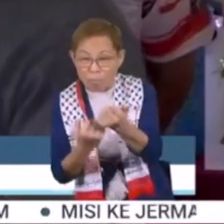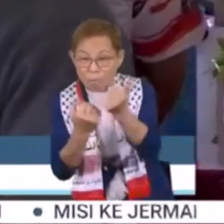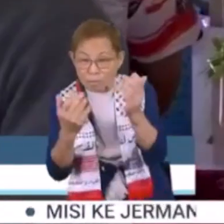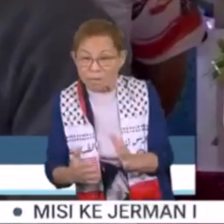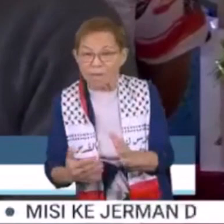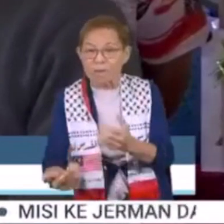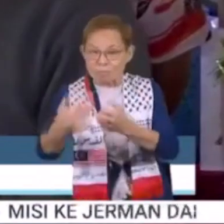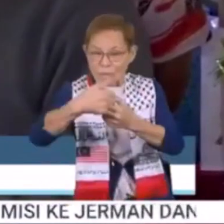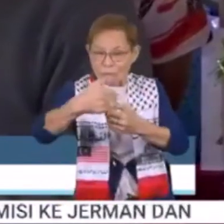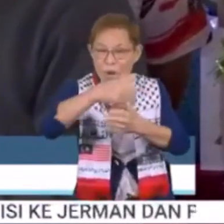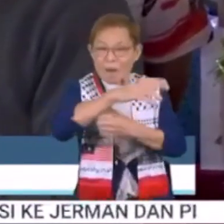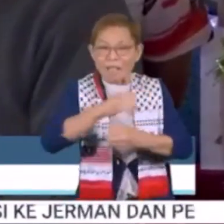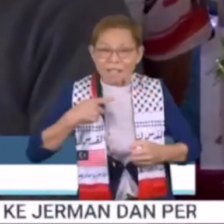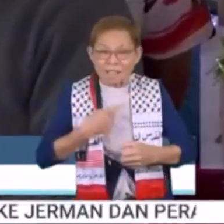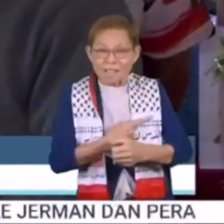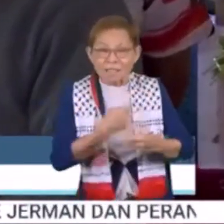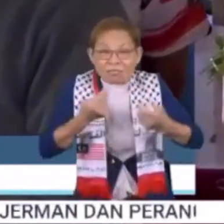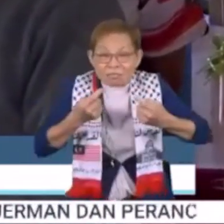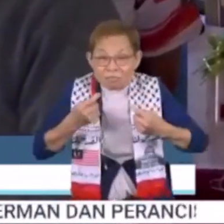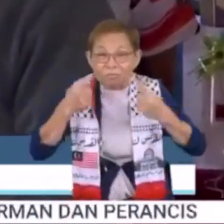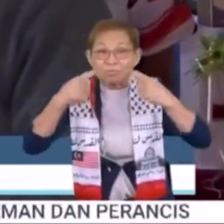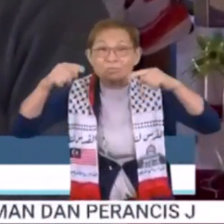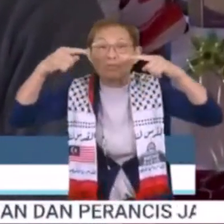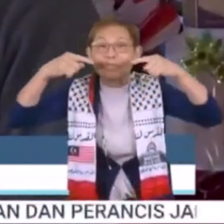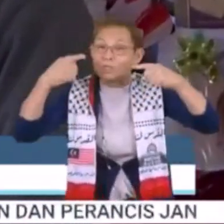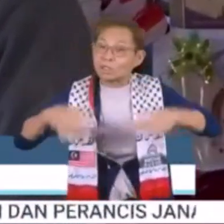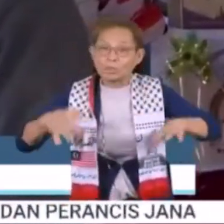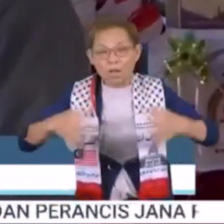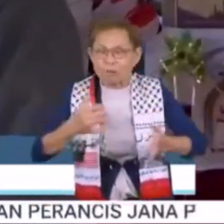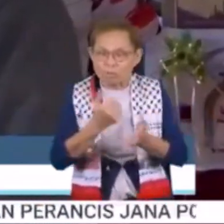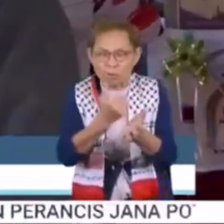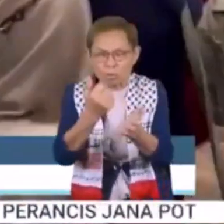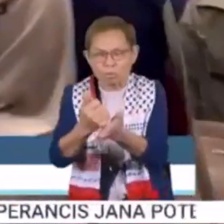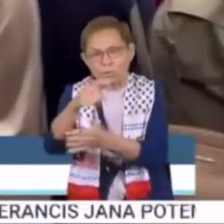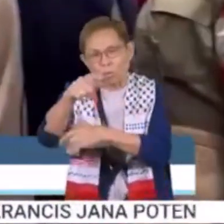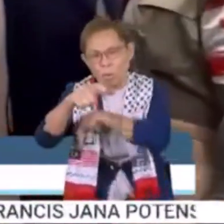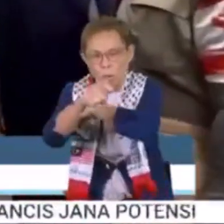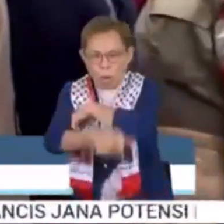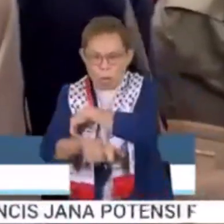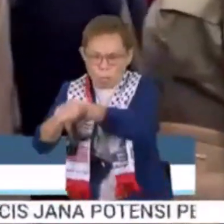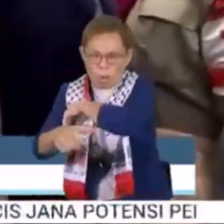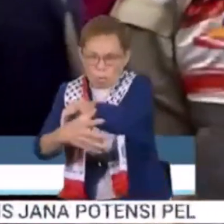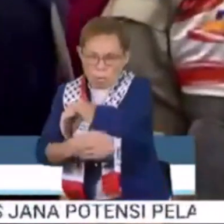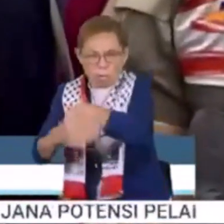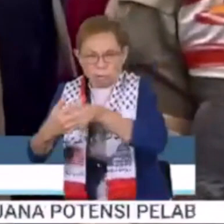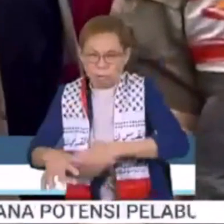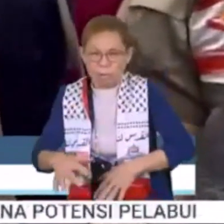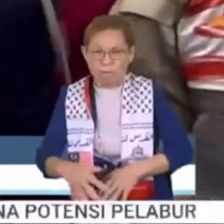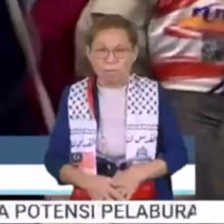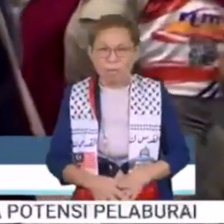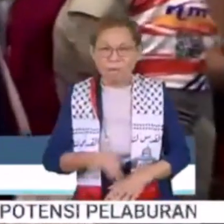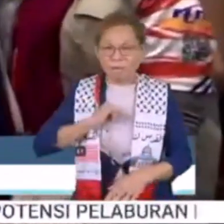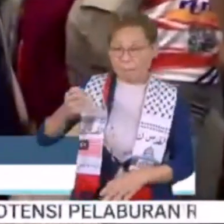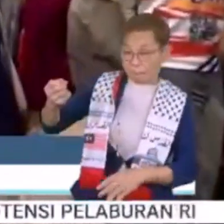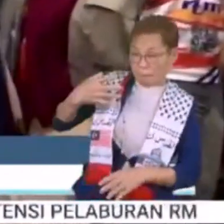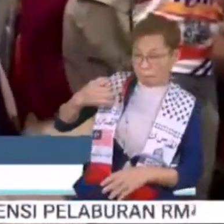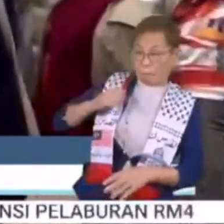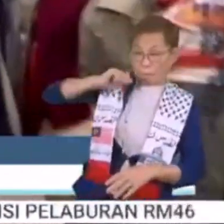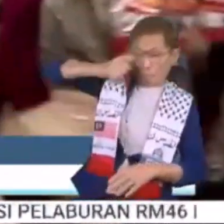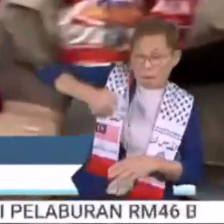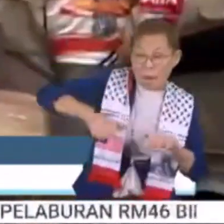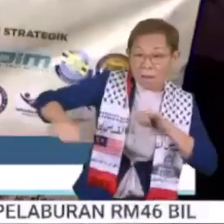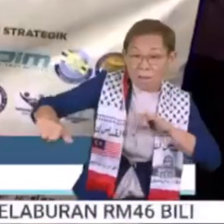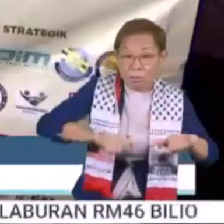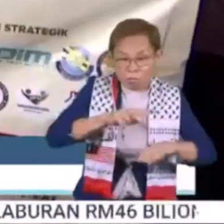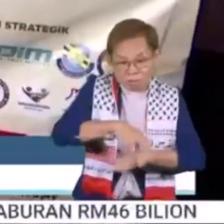usaha kami ini kita berjaya menyantuni mereka-mereka yang memerlukanlah. Baik, saya difahamkan esok juga